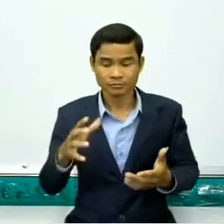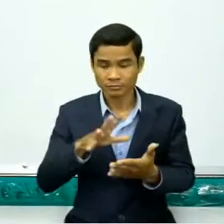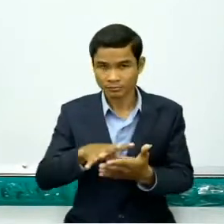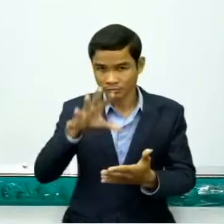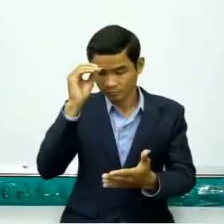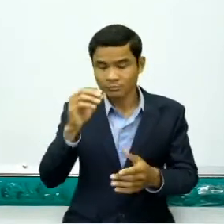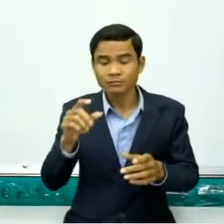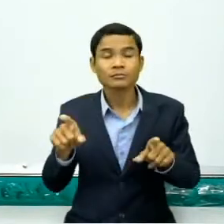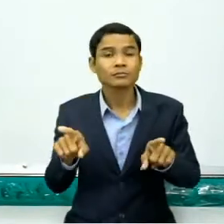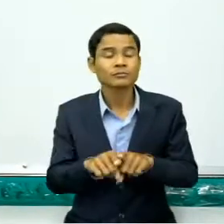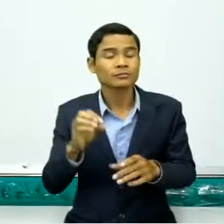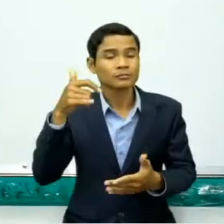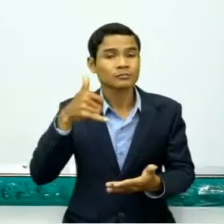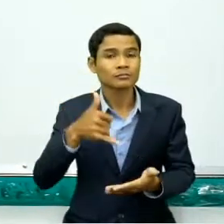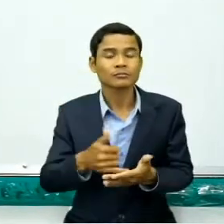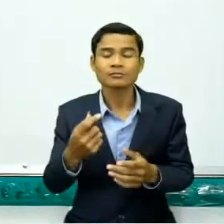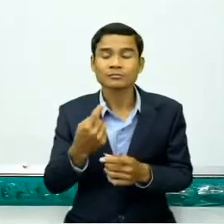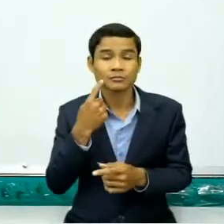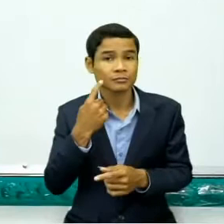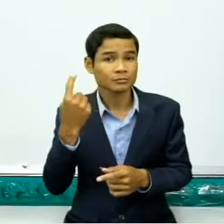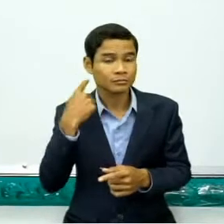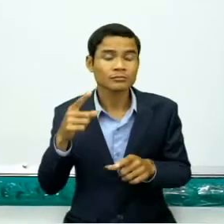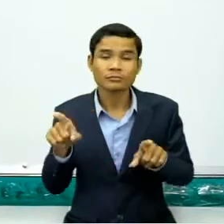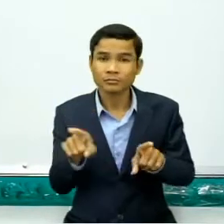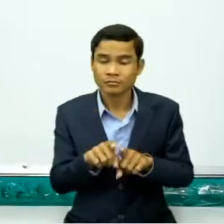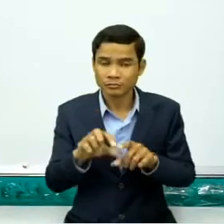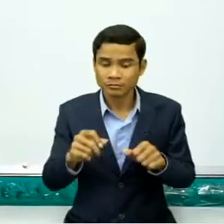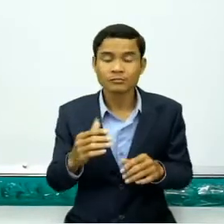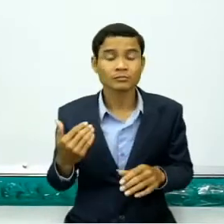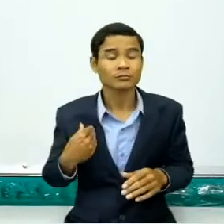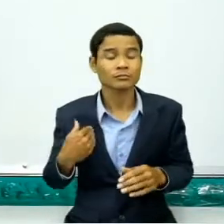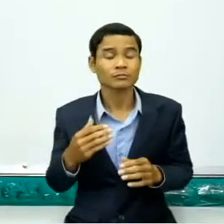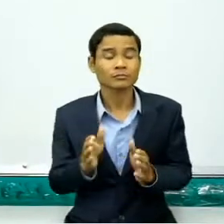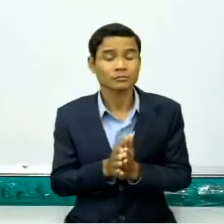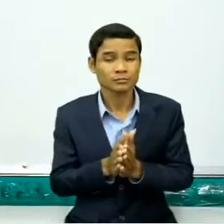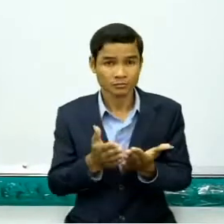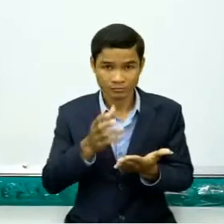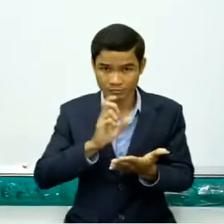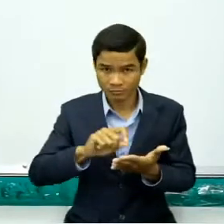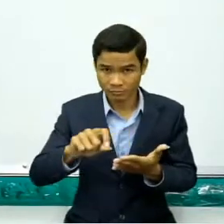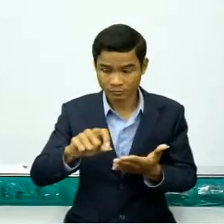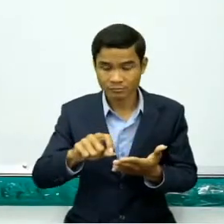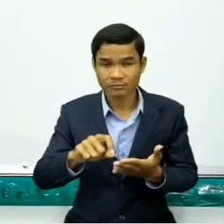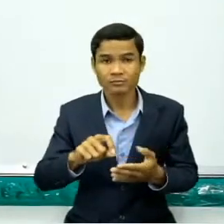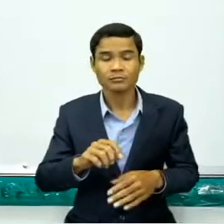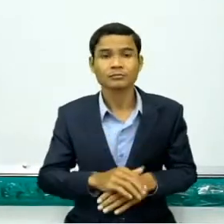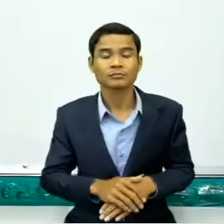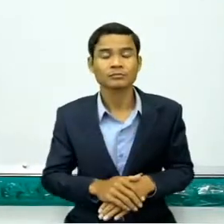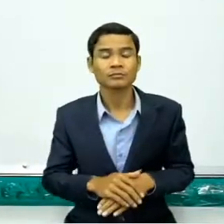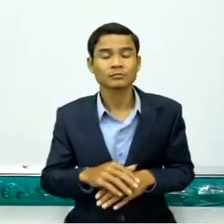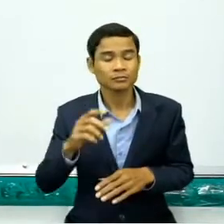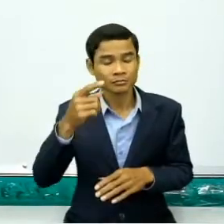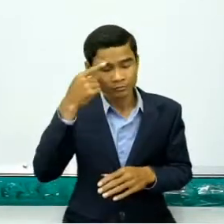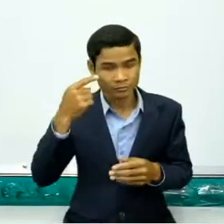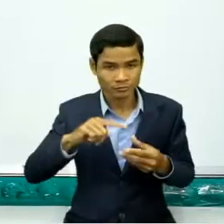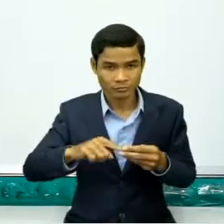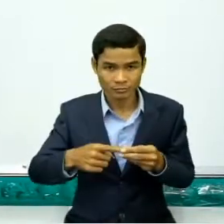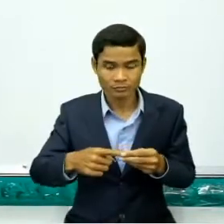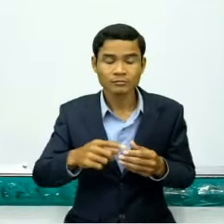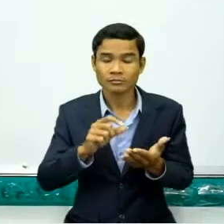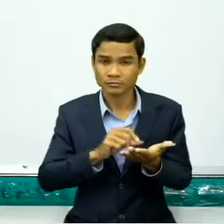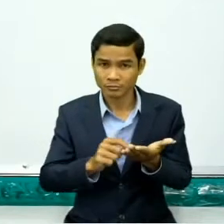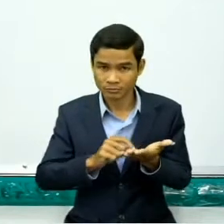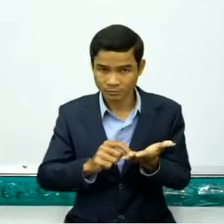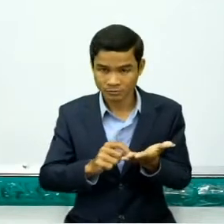con thằng ngày ní, con mình copy thằng ngày môn môn đá. Cứ miên đôi chìa, xếp hơi xa xế, khám ai đáy, cho